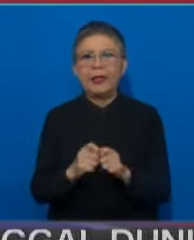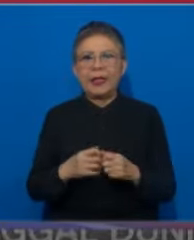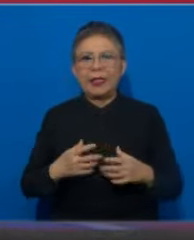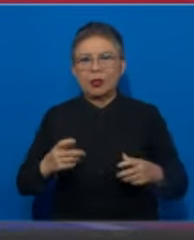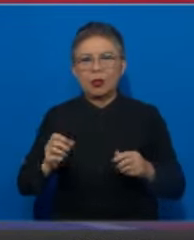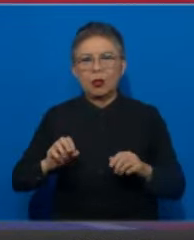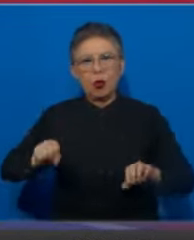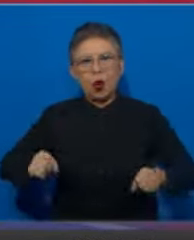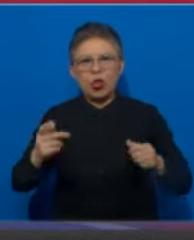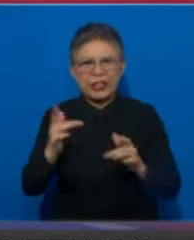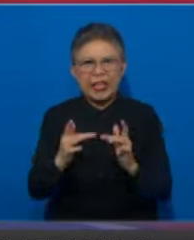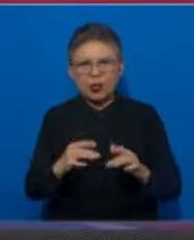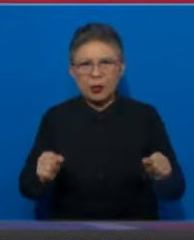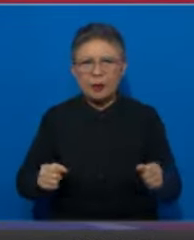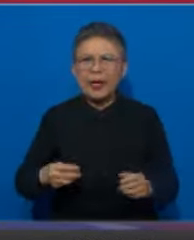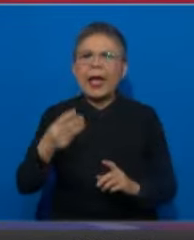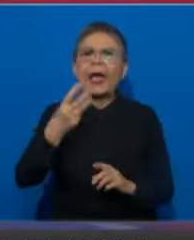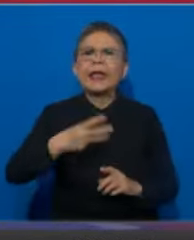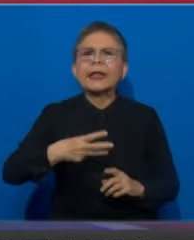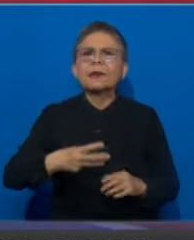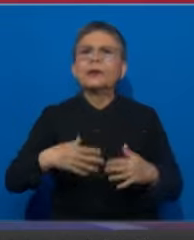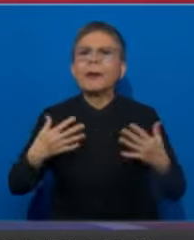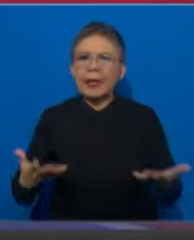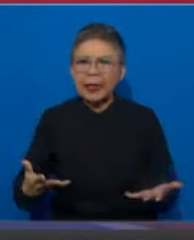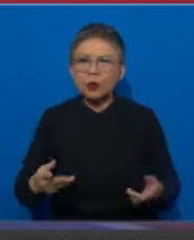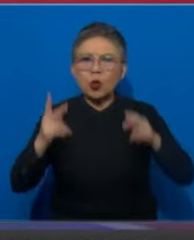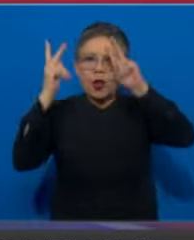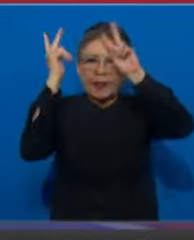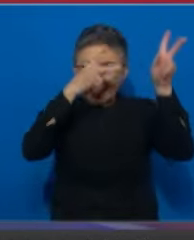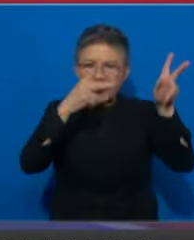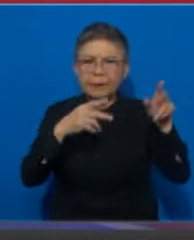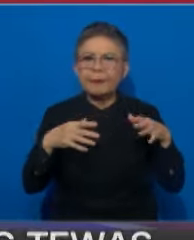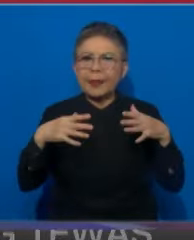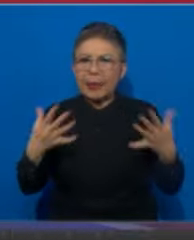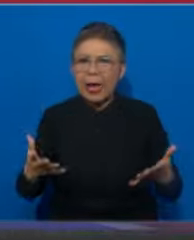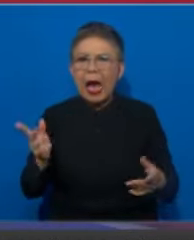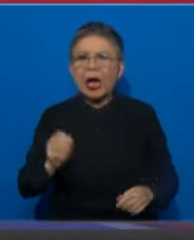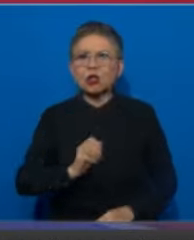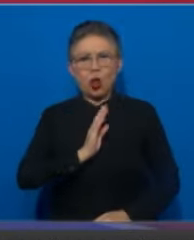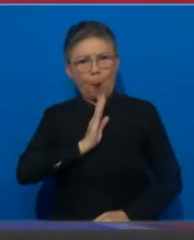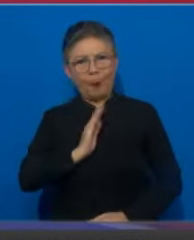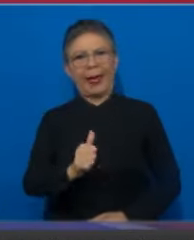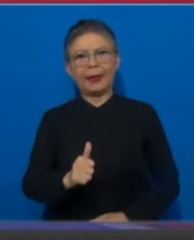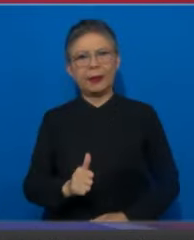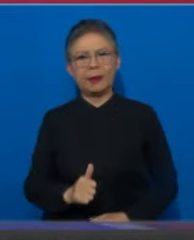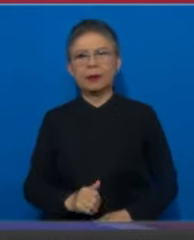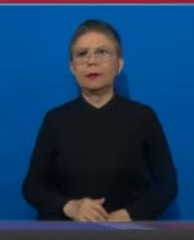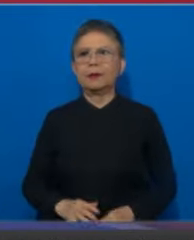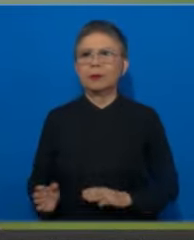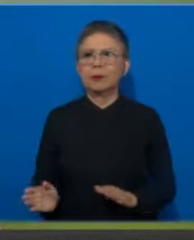Lantas bagaimana seharusnya etika dalam membuat konten di media sosial? Simak selengkapnya dalam segmen berikut ini.